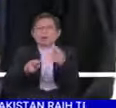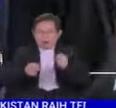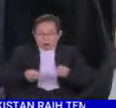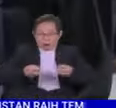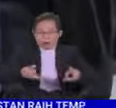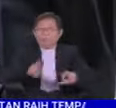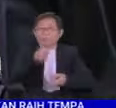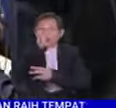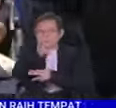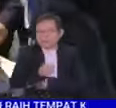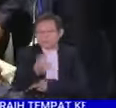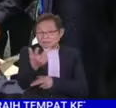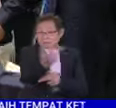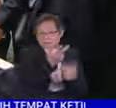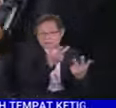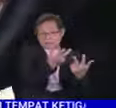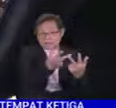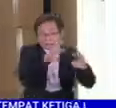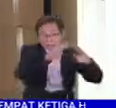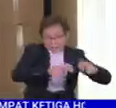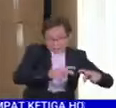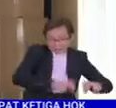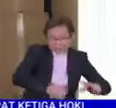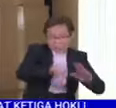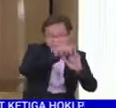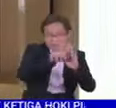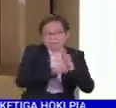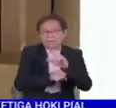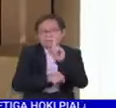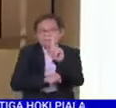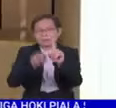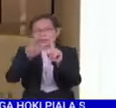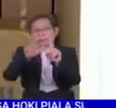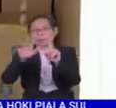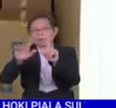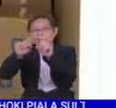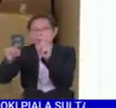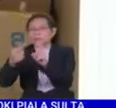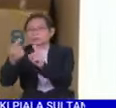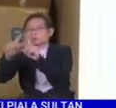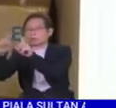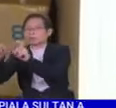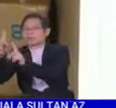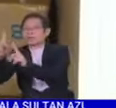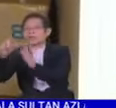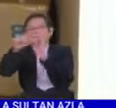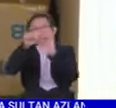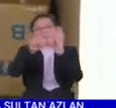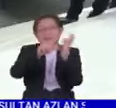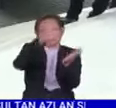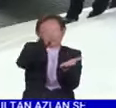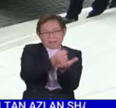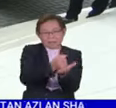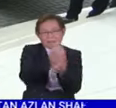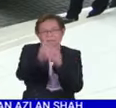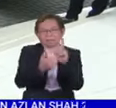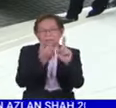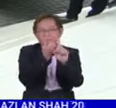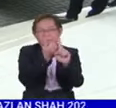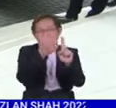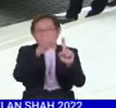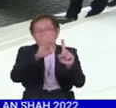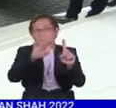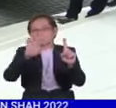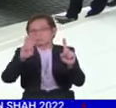Selatan. Ketiga-tiga kes disiasat di bawah Seksyen 135-1-D Akta Kastam